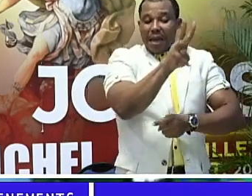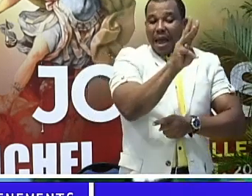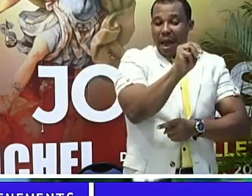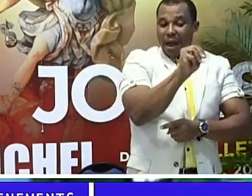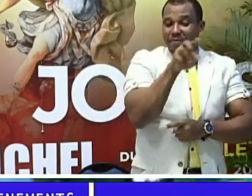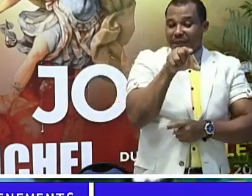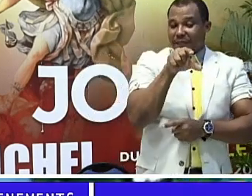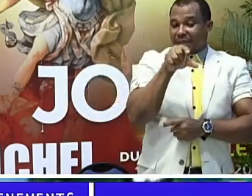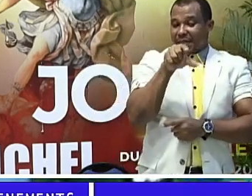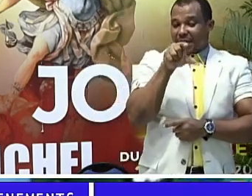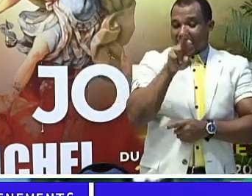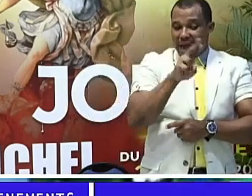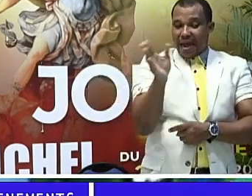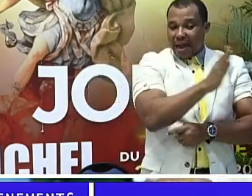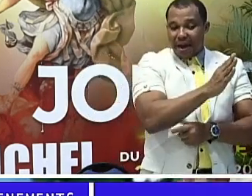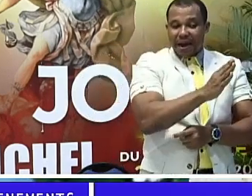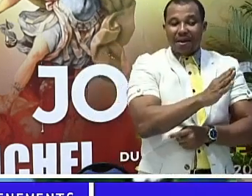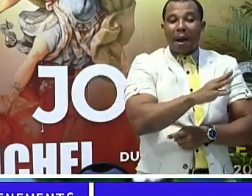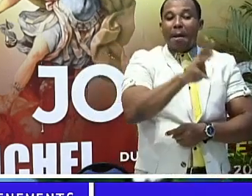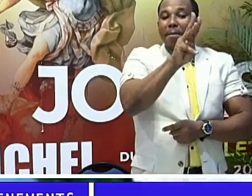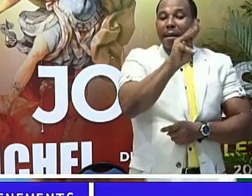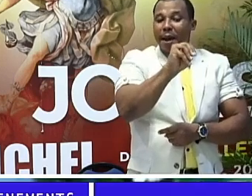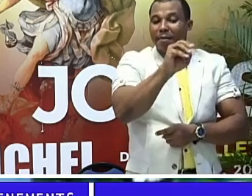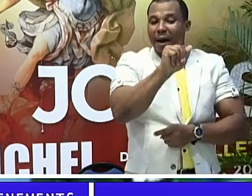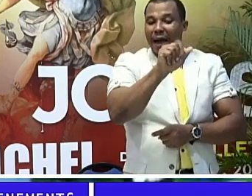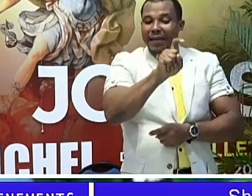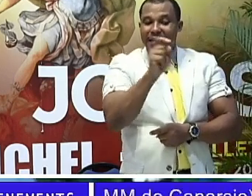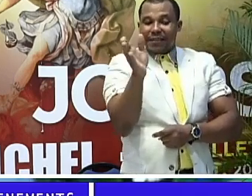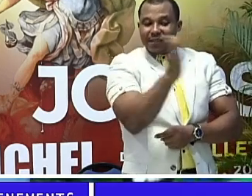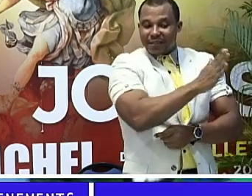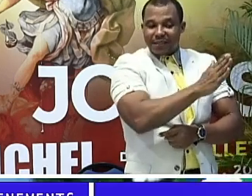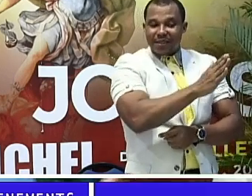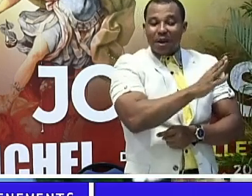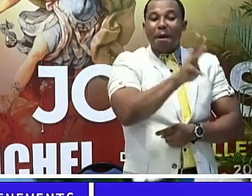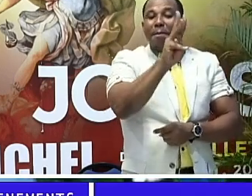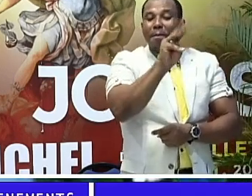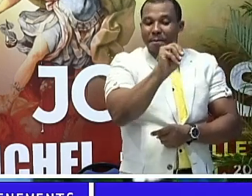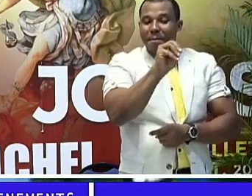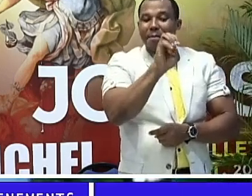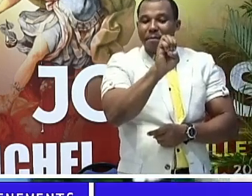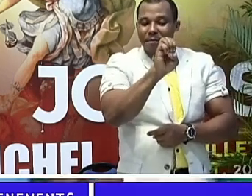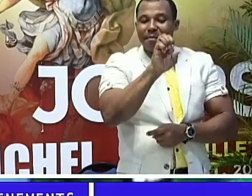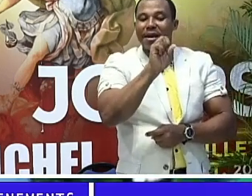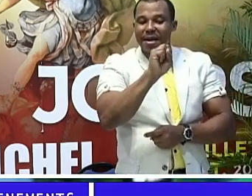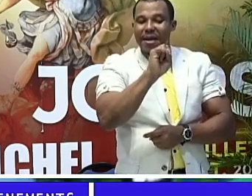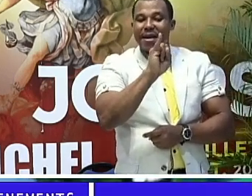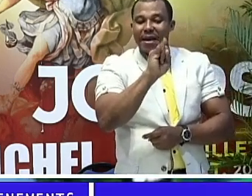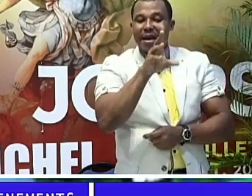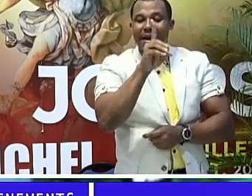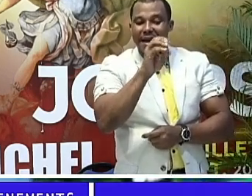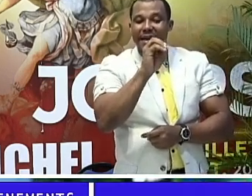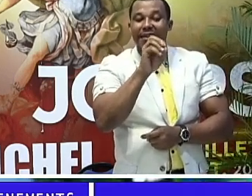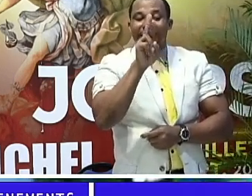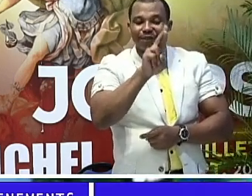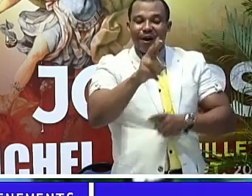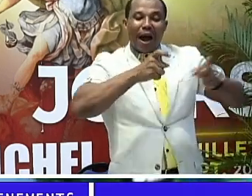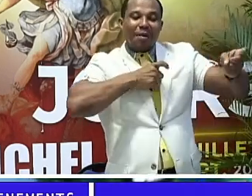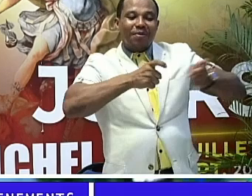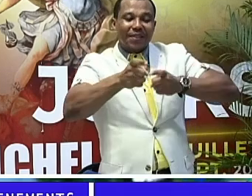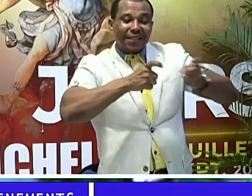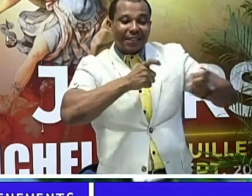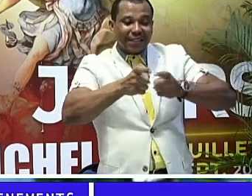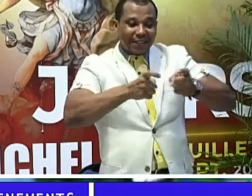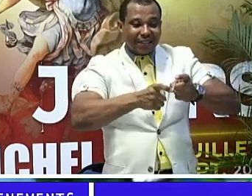Mésidor. C'est l'église universelle qui gagne tout ça, nous connaissons qui gagne la donne au